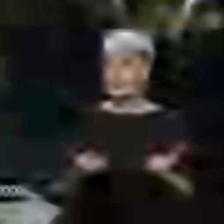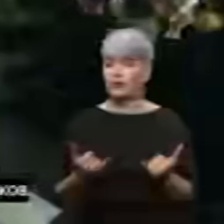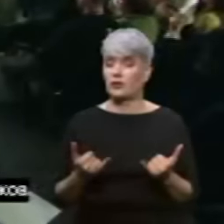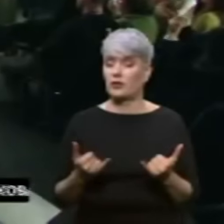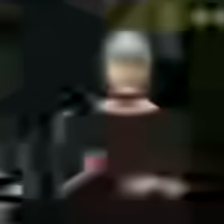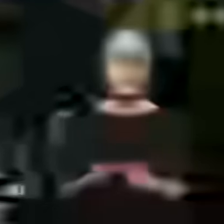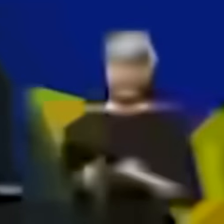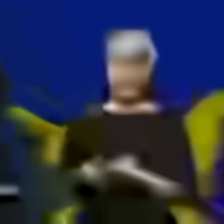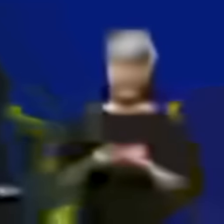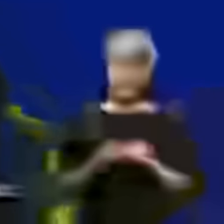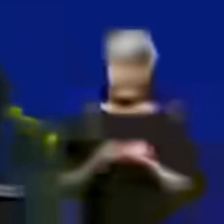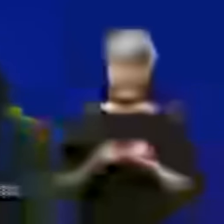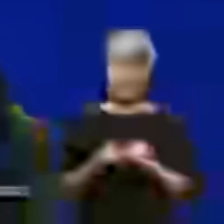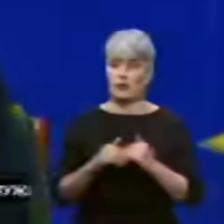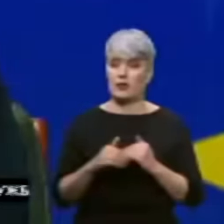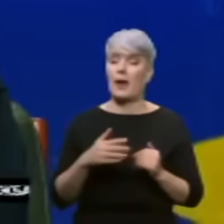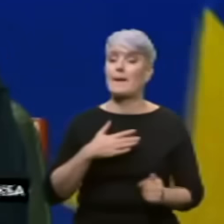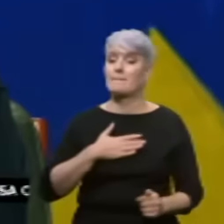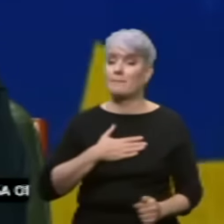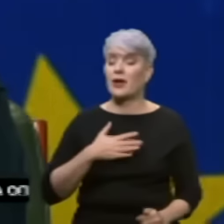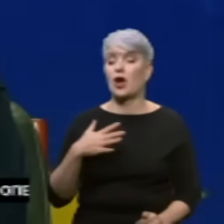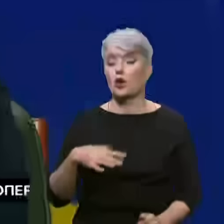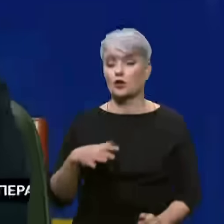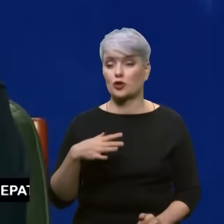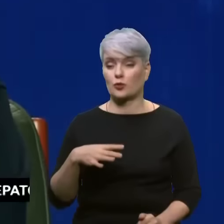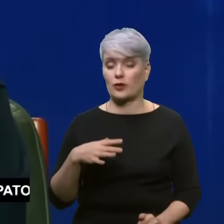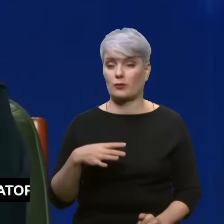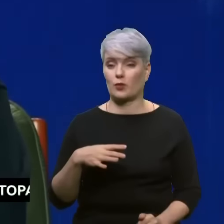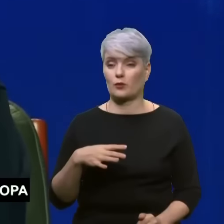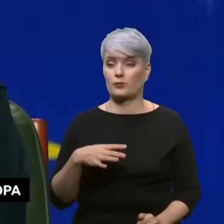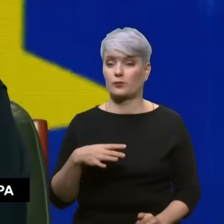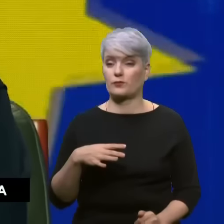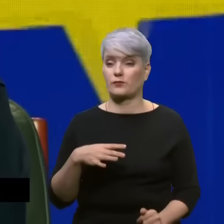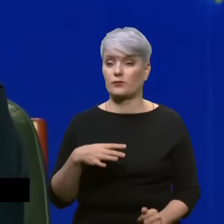серйозно допомагає. Ми очікуємо